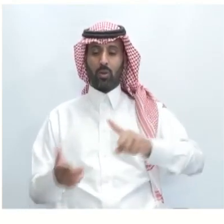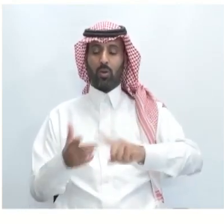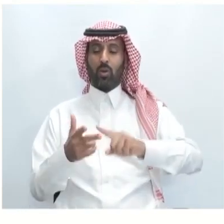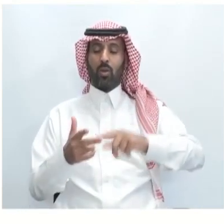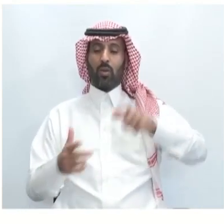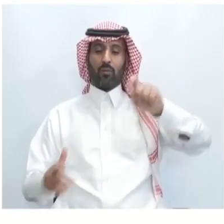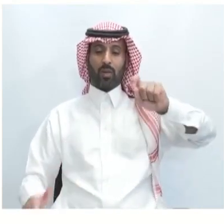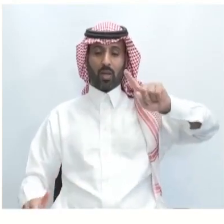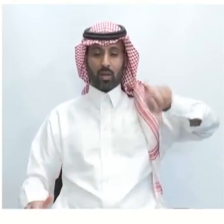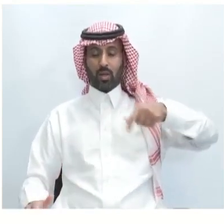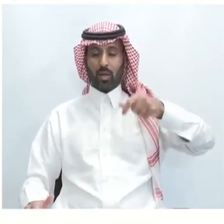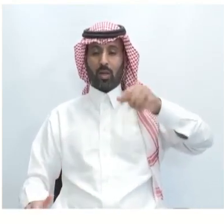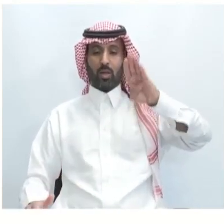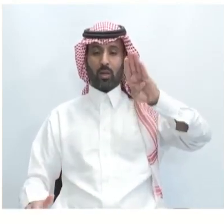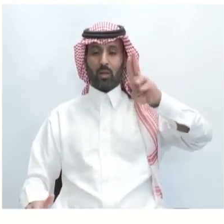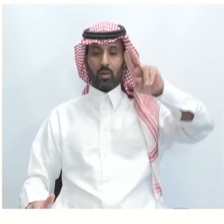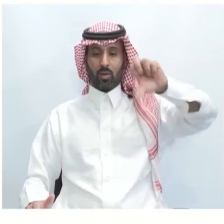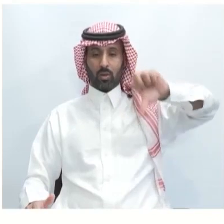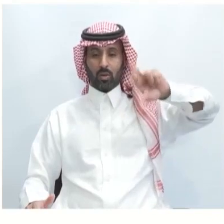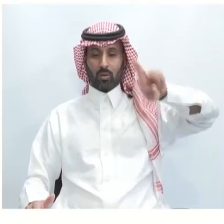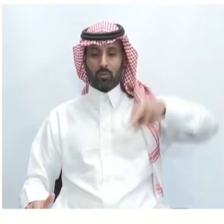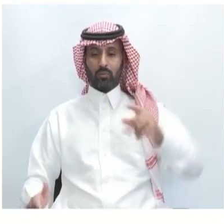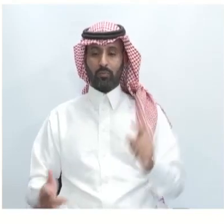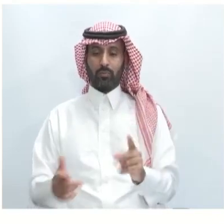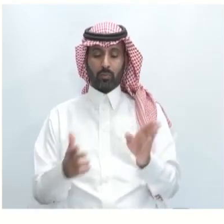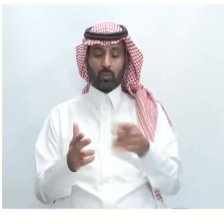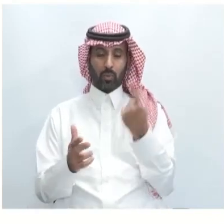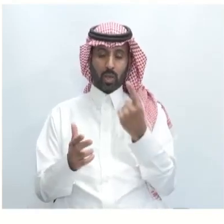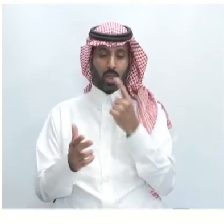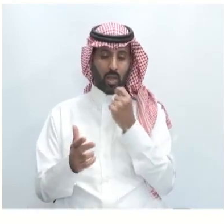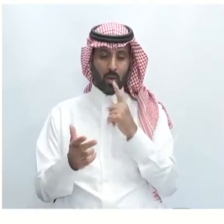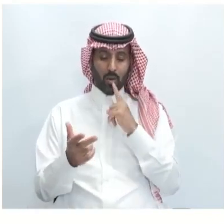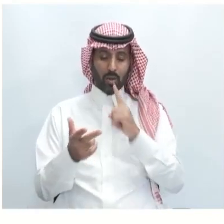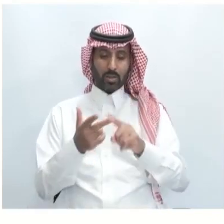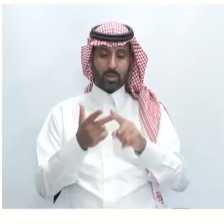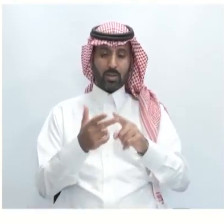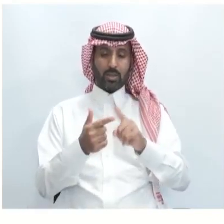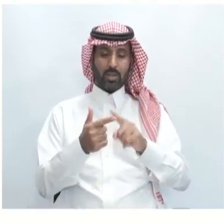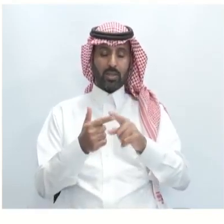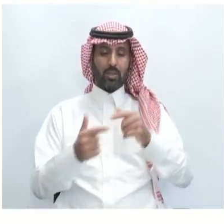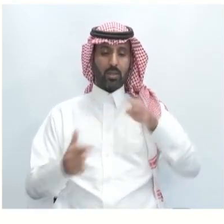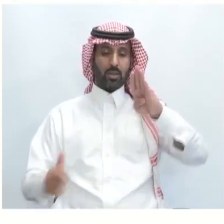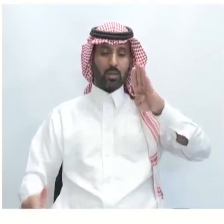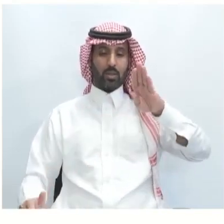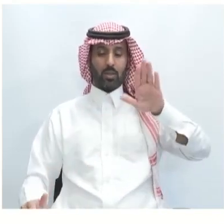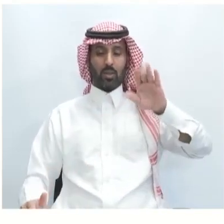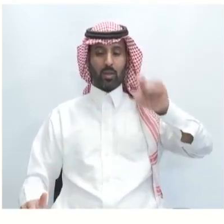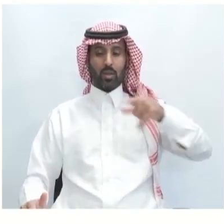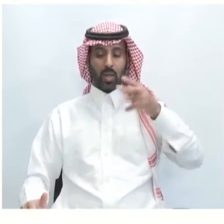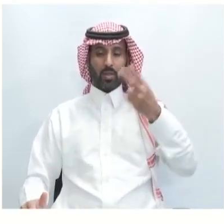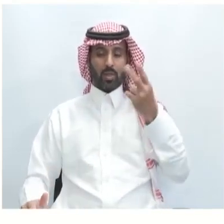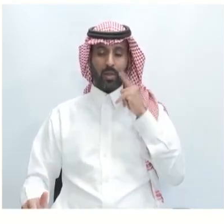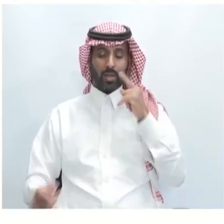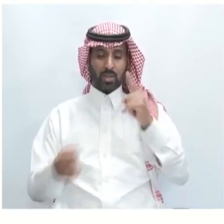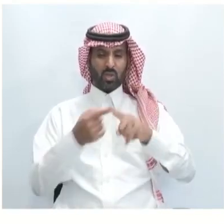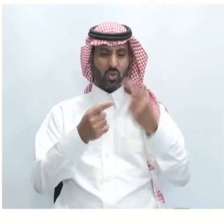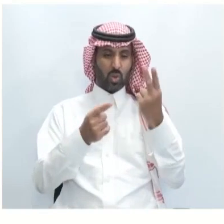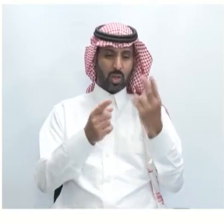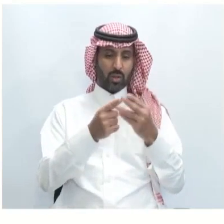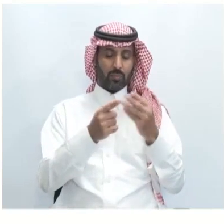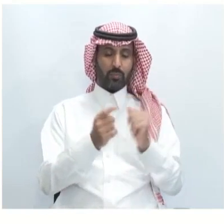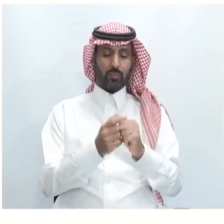هذه هنا لدينا سكريات احاديه سكريات ثنائيه تكون عباره عن ارتباط سكرين مع بعض